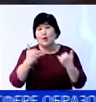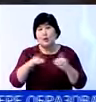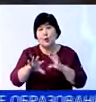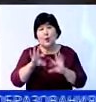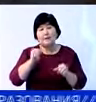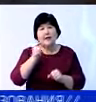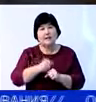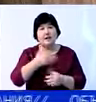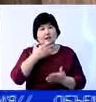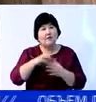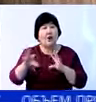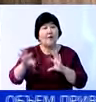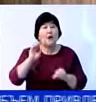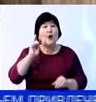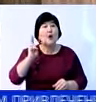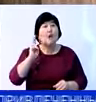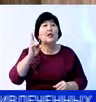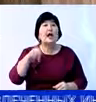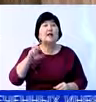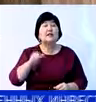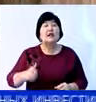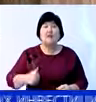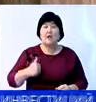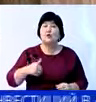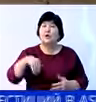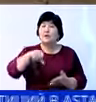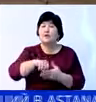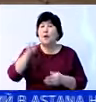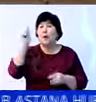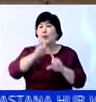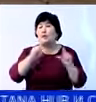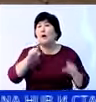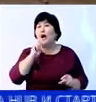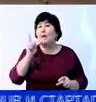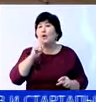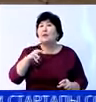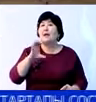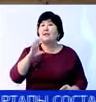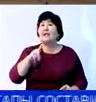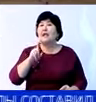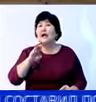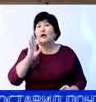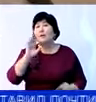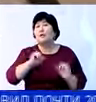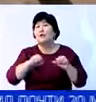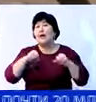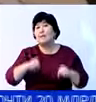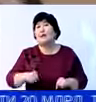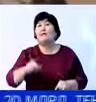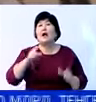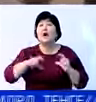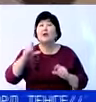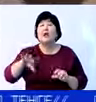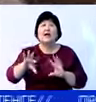избиратели сделали свой выбор. Кто из кандидатов достойно представит учебное заведение в молодежном маслихате, будет защищать права студентов.